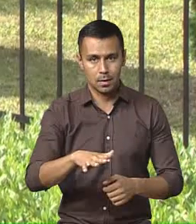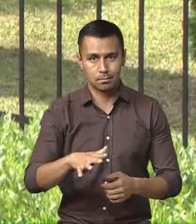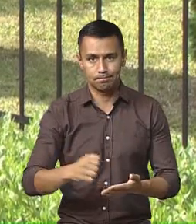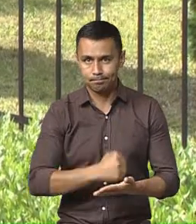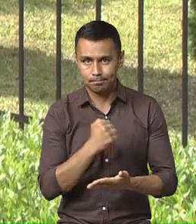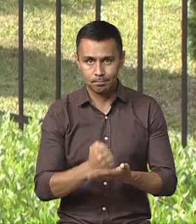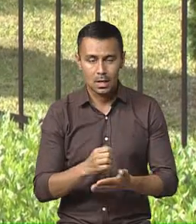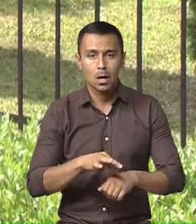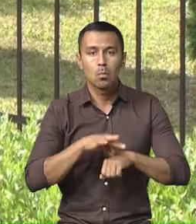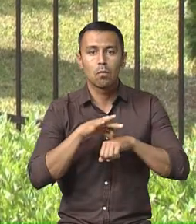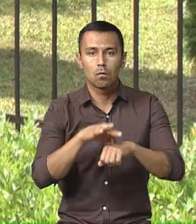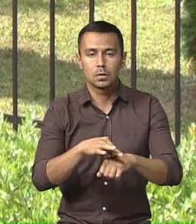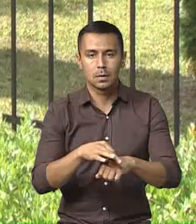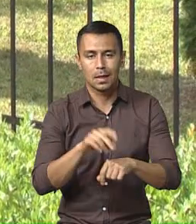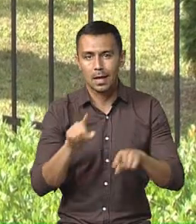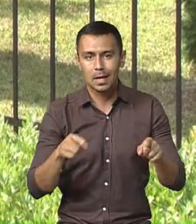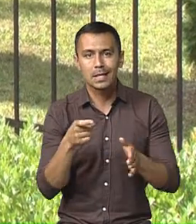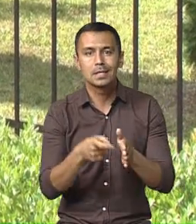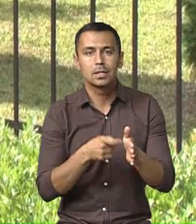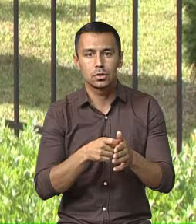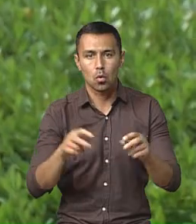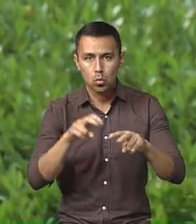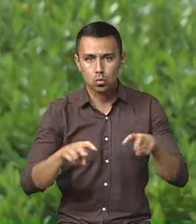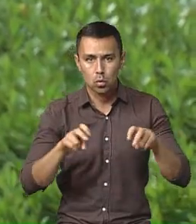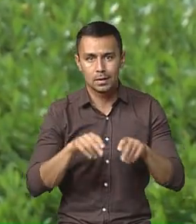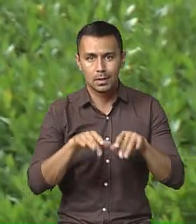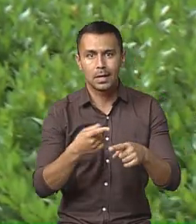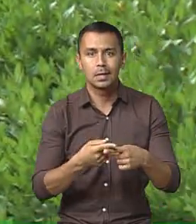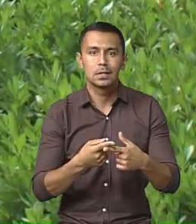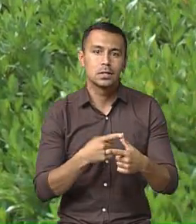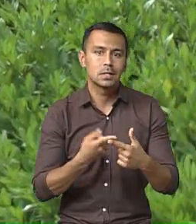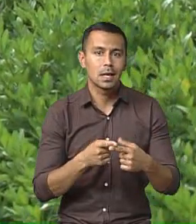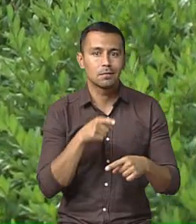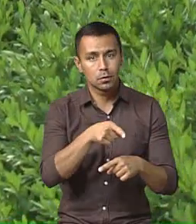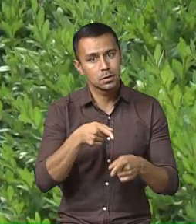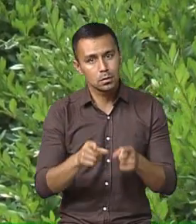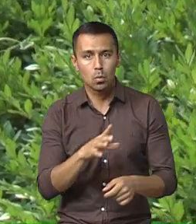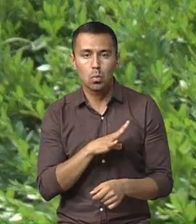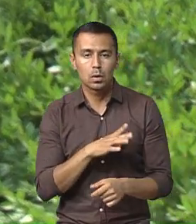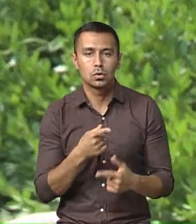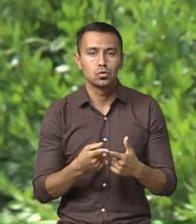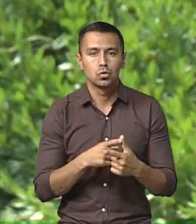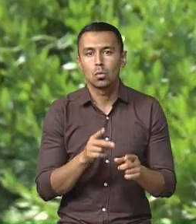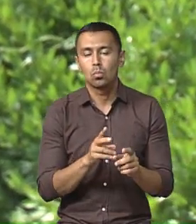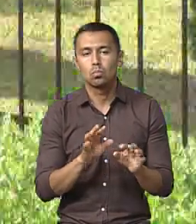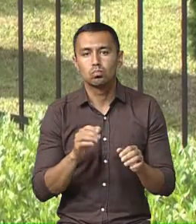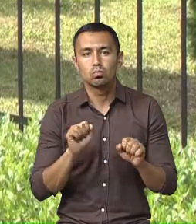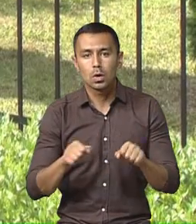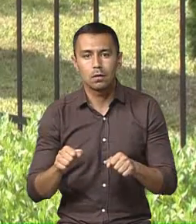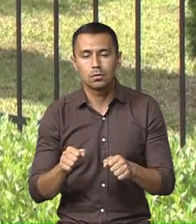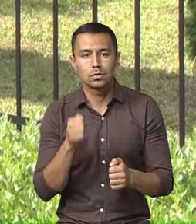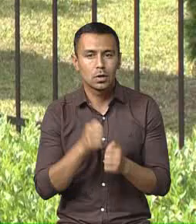і проводяться деякі слідчі розшукові дії. Чи це дійсно вони були, чи, можливо, часті випадки